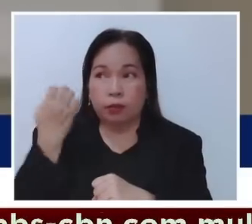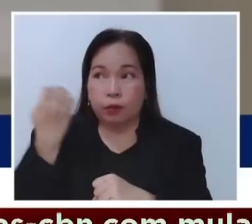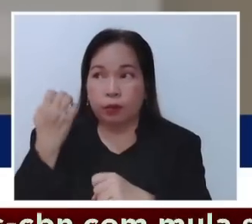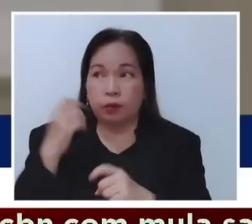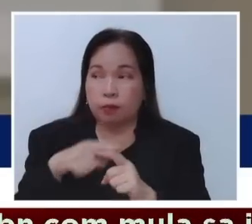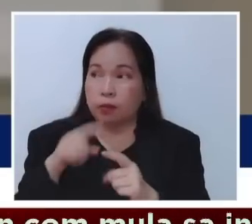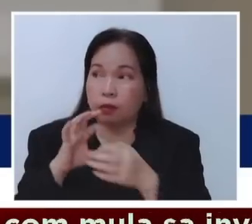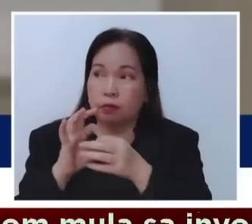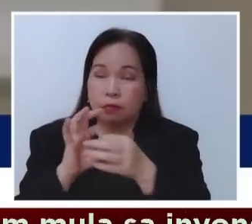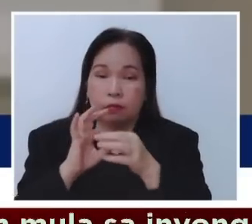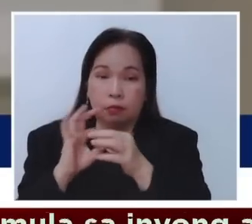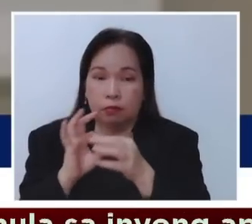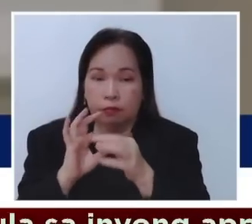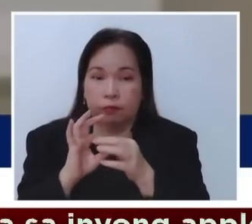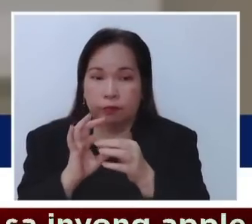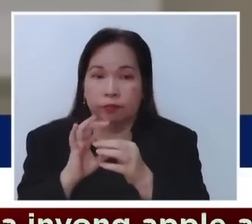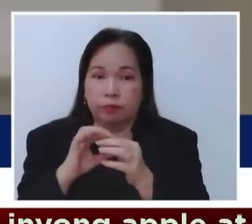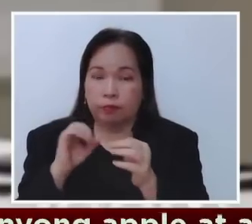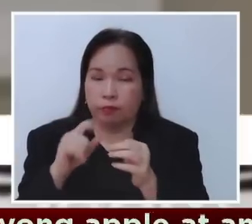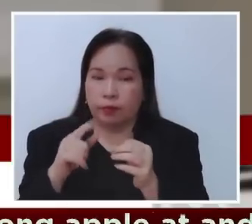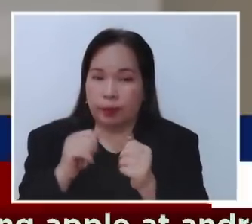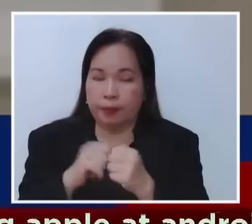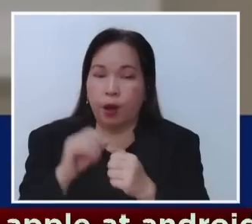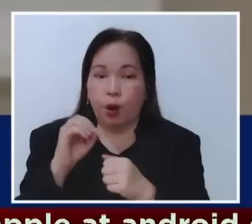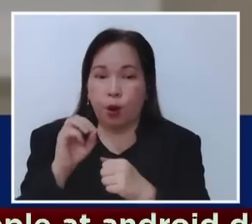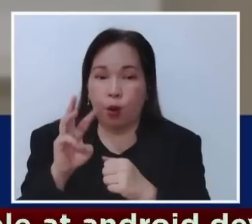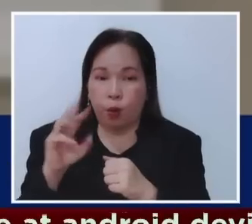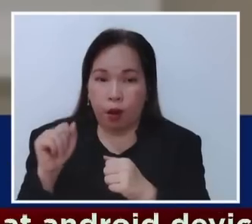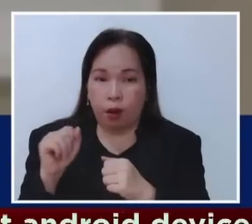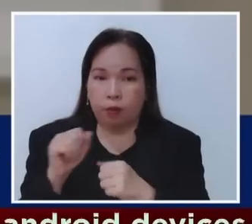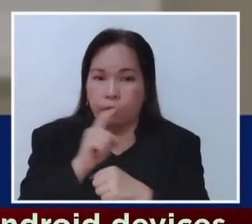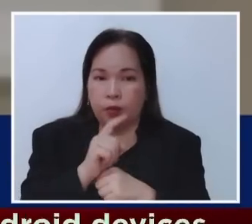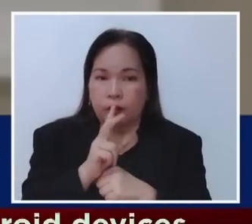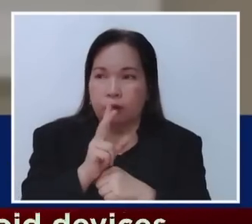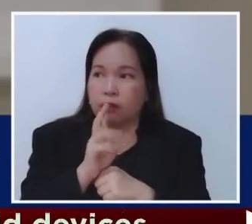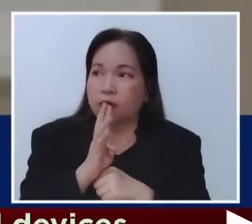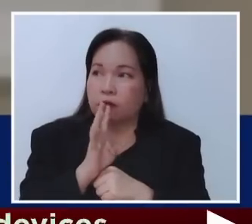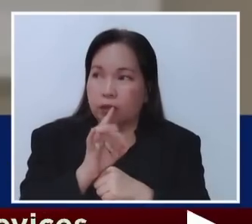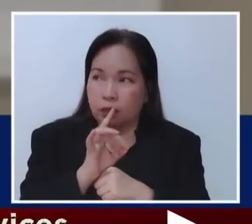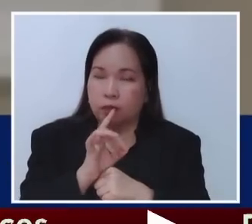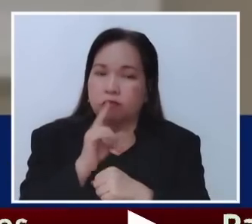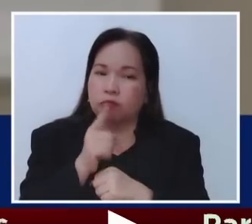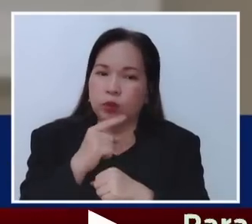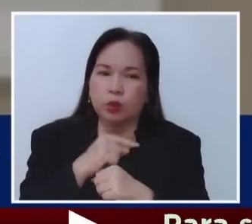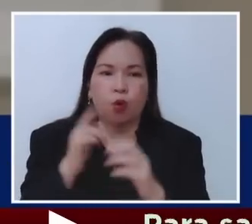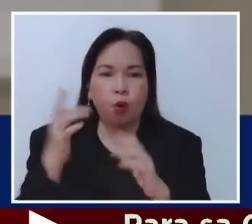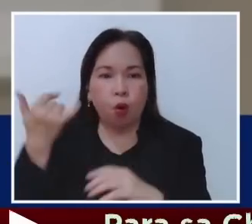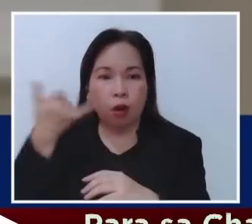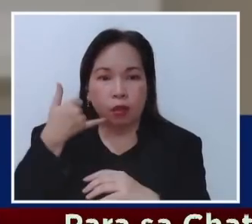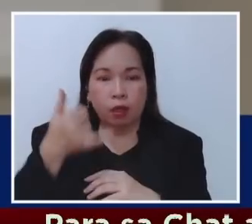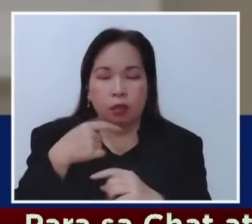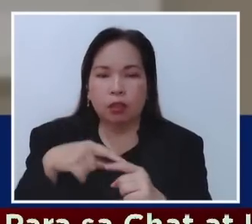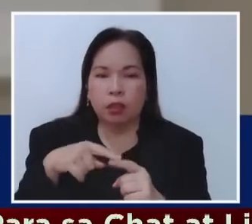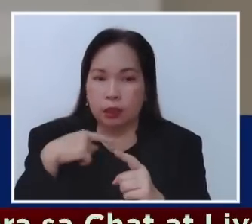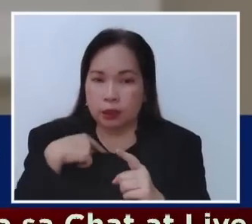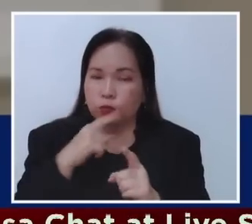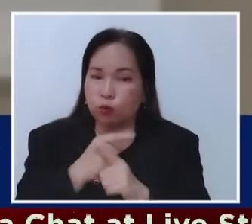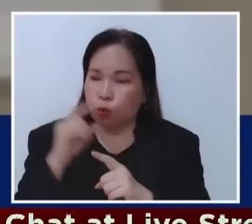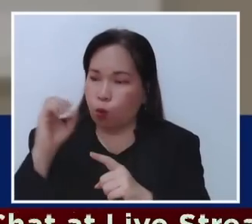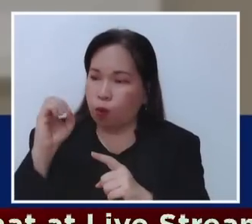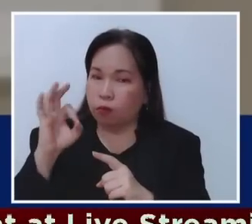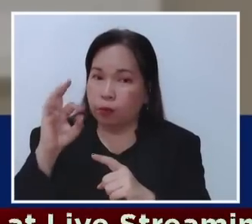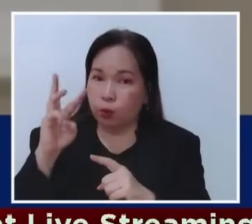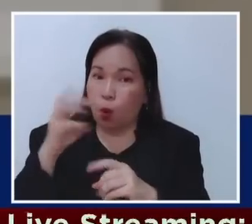unified hotline with OWA 1348. So that's the contact point. And of course, our migrant workers